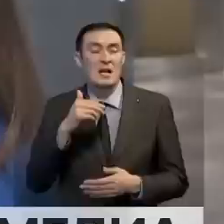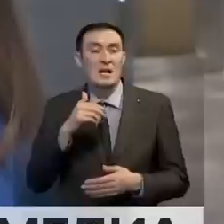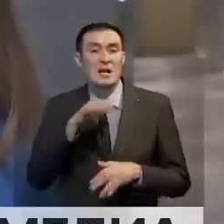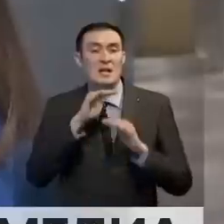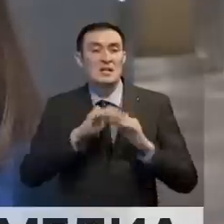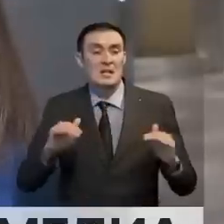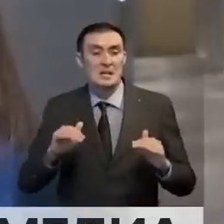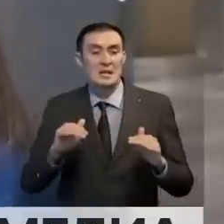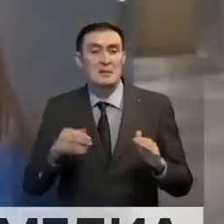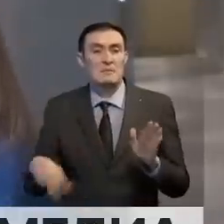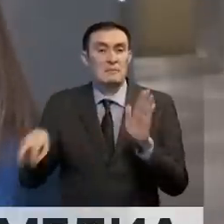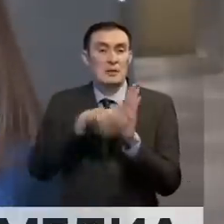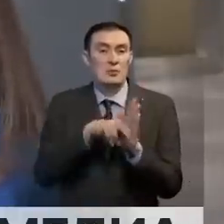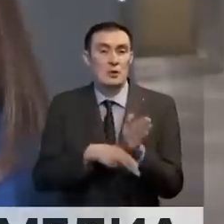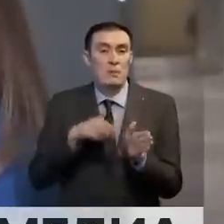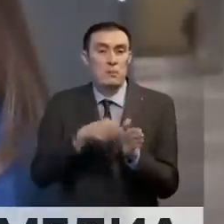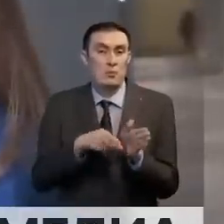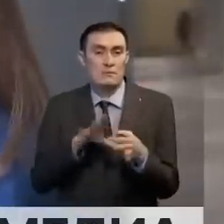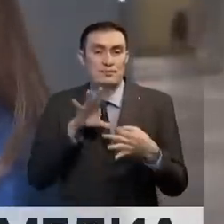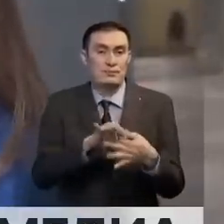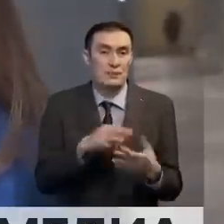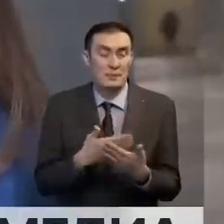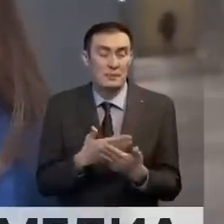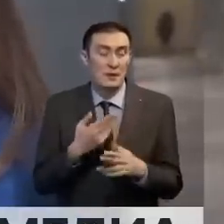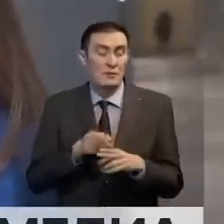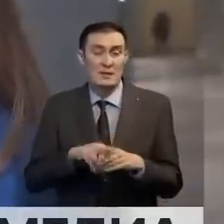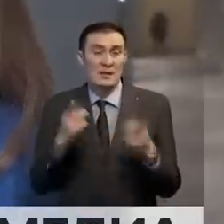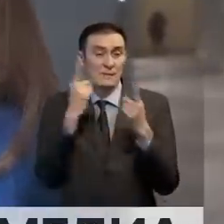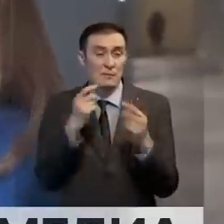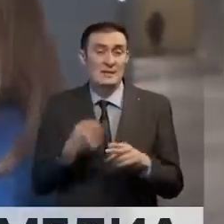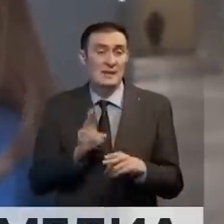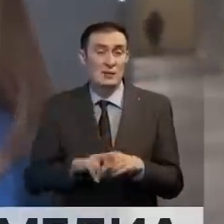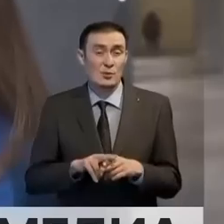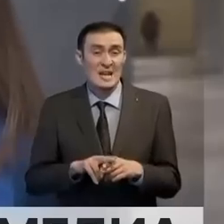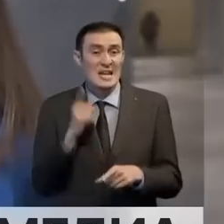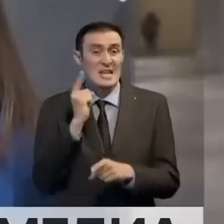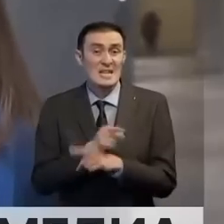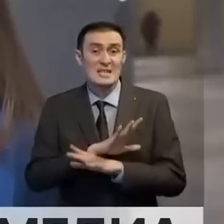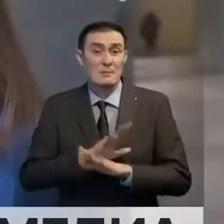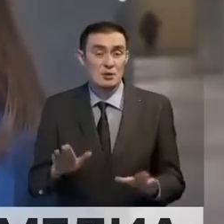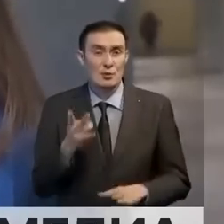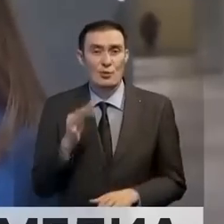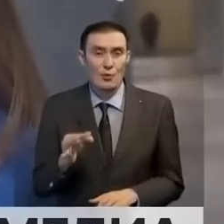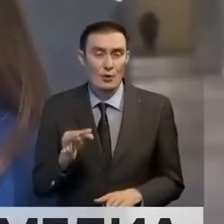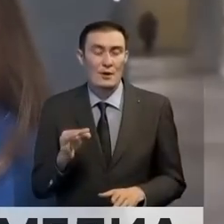поезд. Прицеперство или зацеперство, не помню. То есть это какая-то информация, которая вроде не запрещена, но